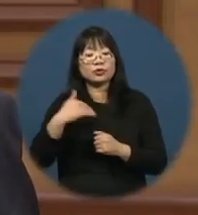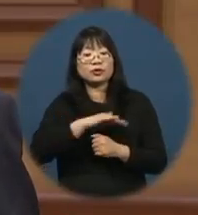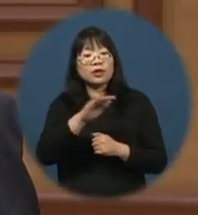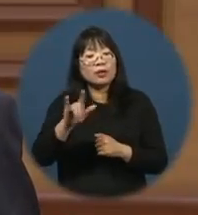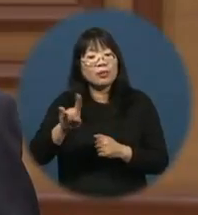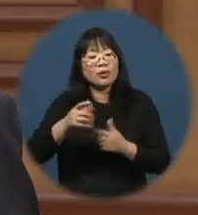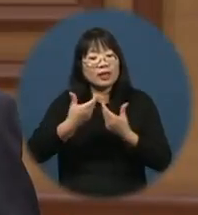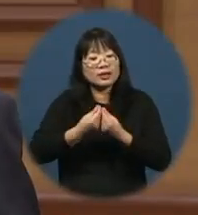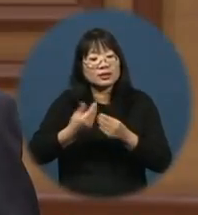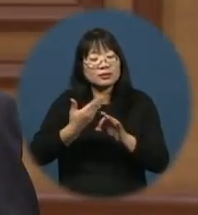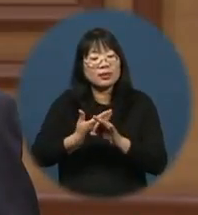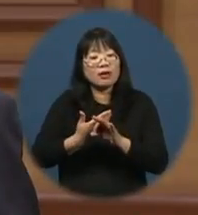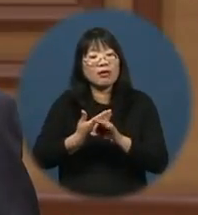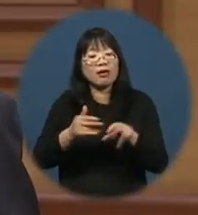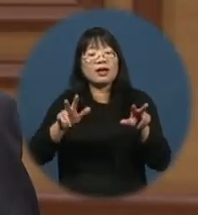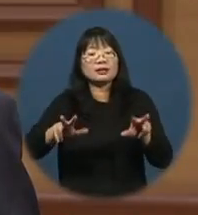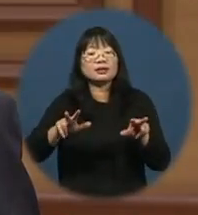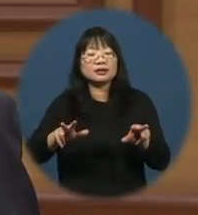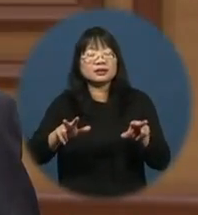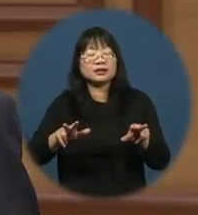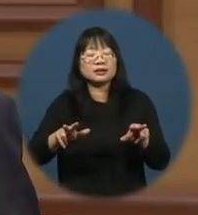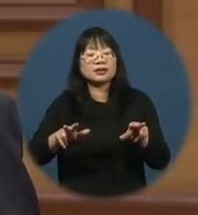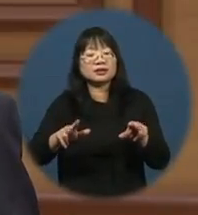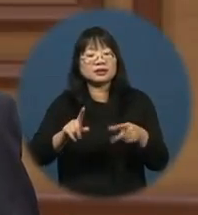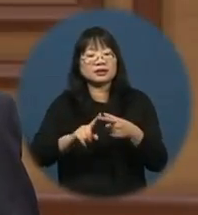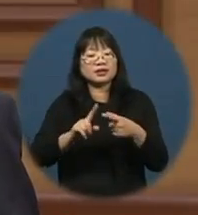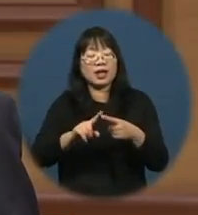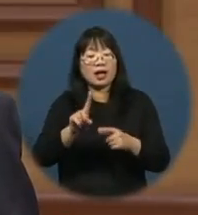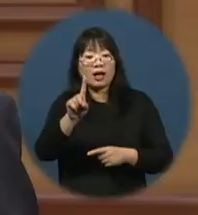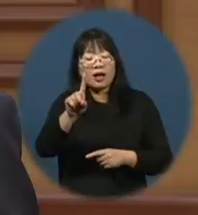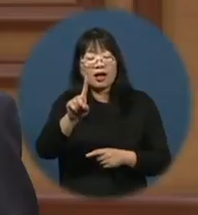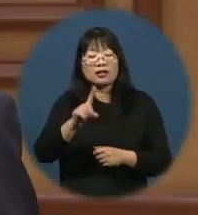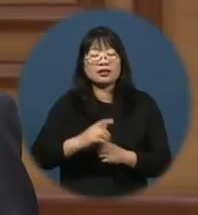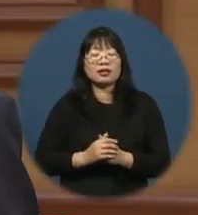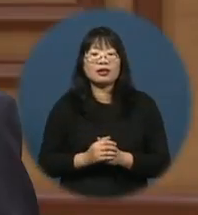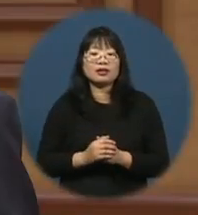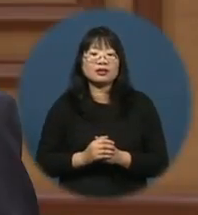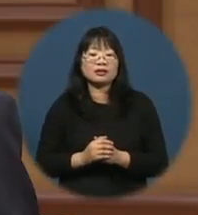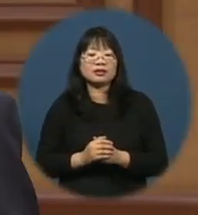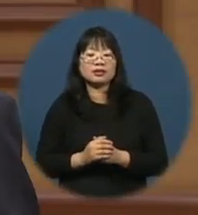뭐 예를 들어서 지금 상태로 전혀